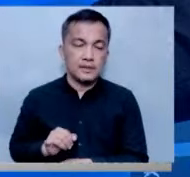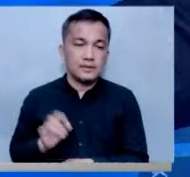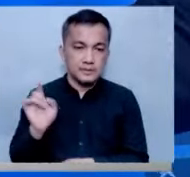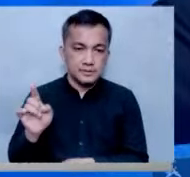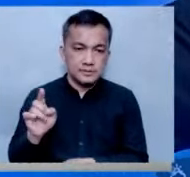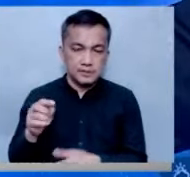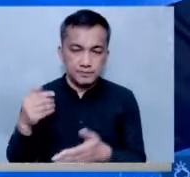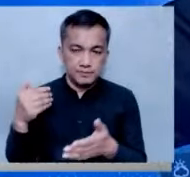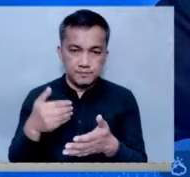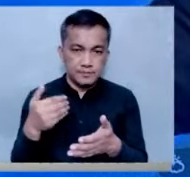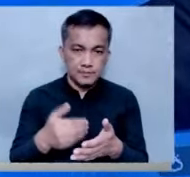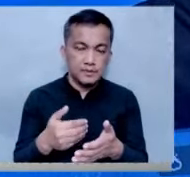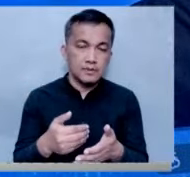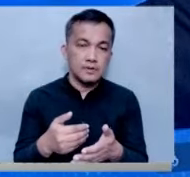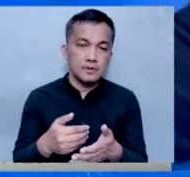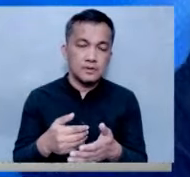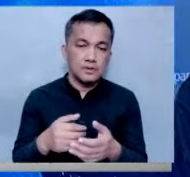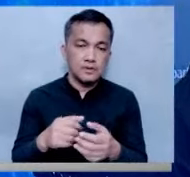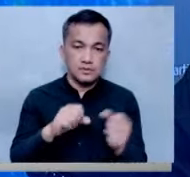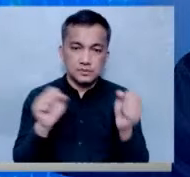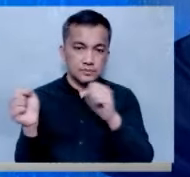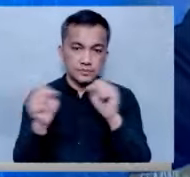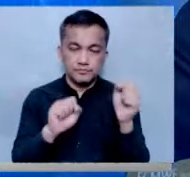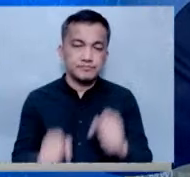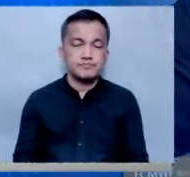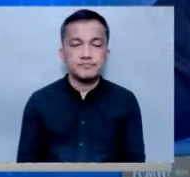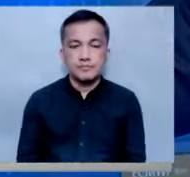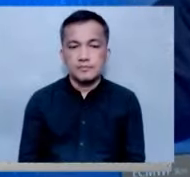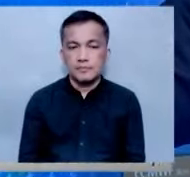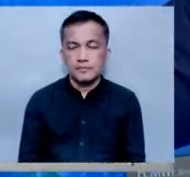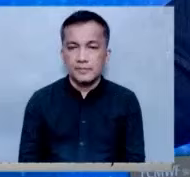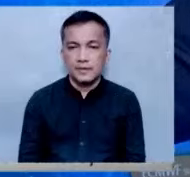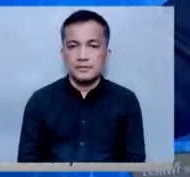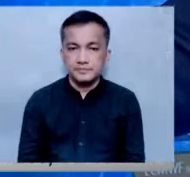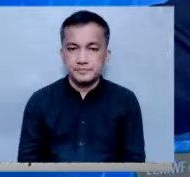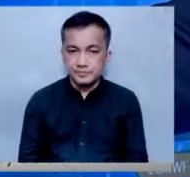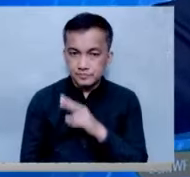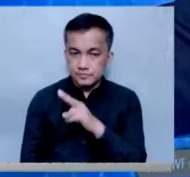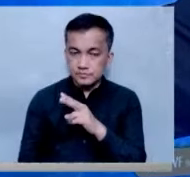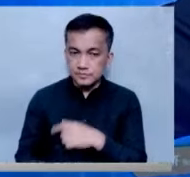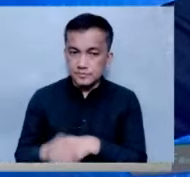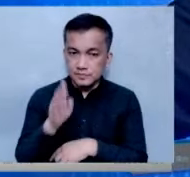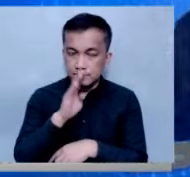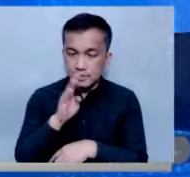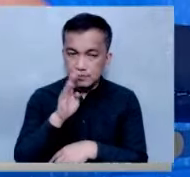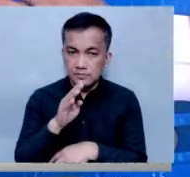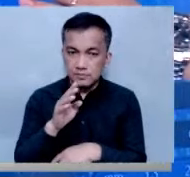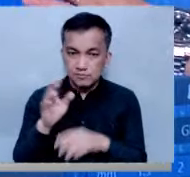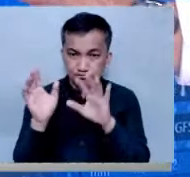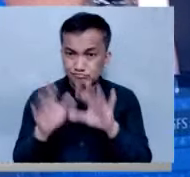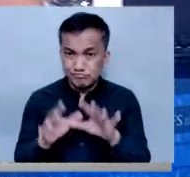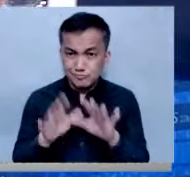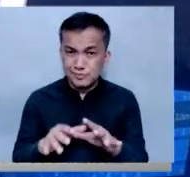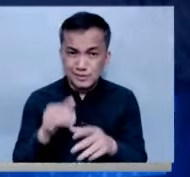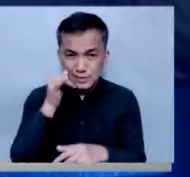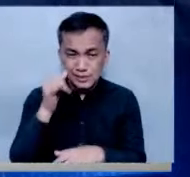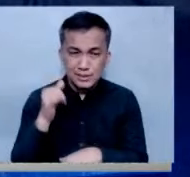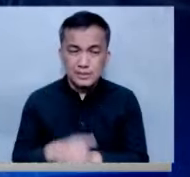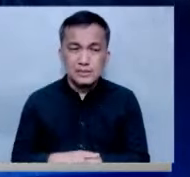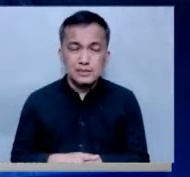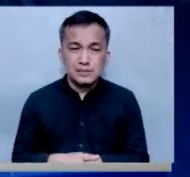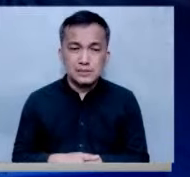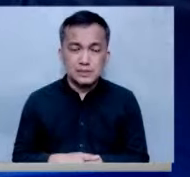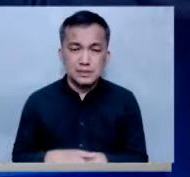ngayon yung ating bagyo. Papansin po ninyo, dito sa Bicol, kung saan ang lakas ng bagsak ng ulan kahapon at matinding